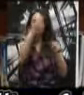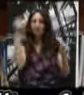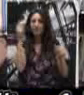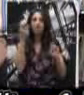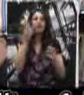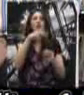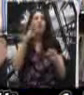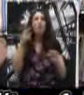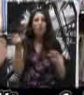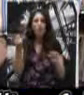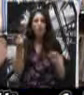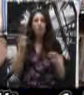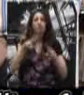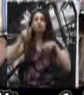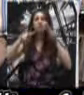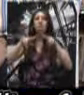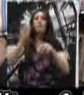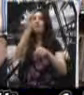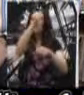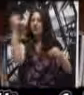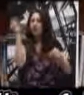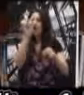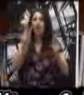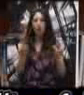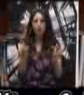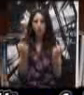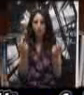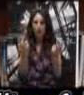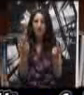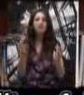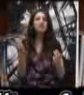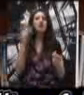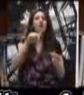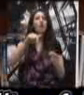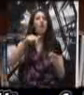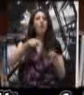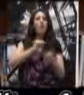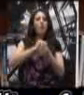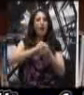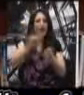اتحبست. جبت لهم ايه؟ الجهاز كله، تلاجة وتجهيز وغسالة